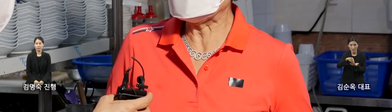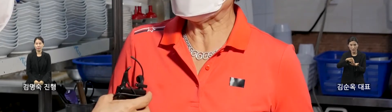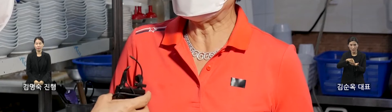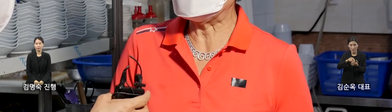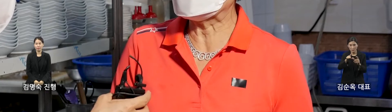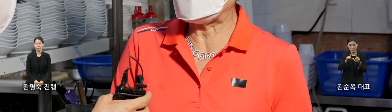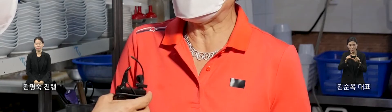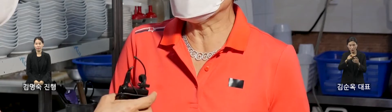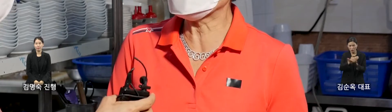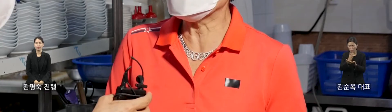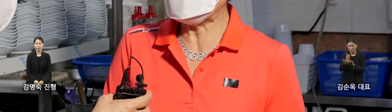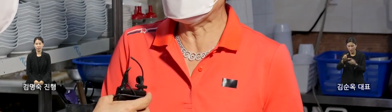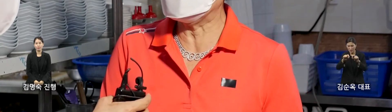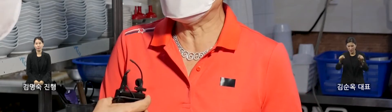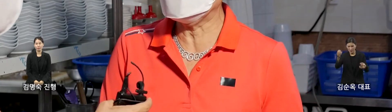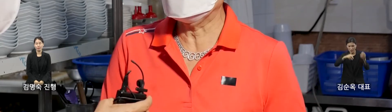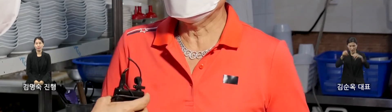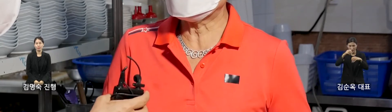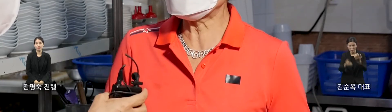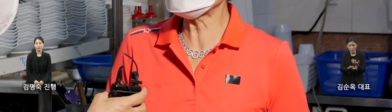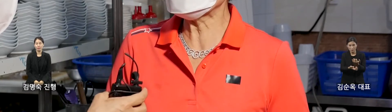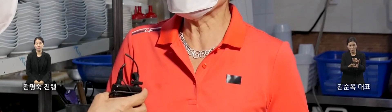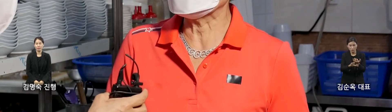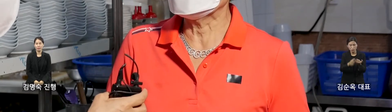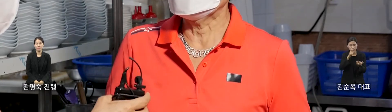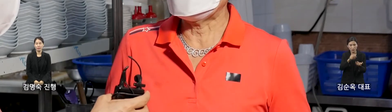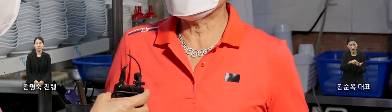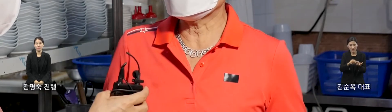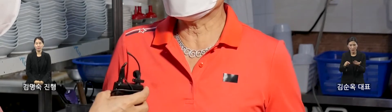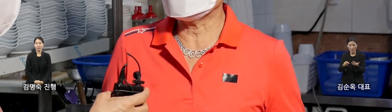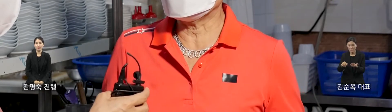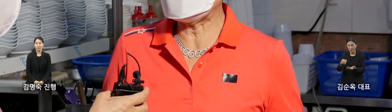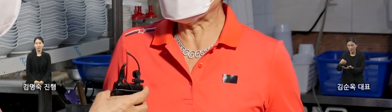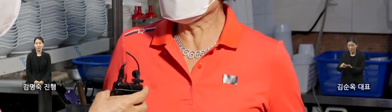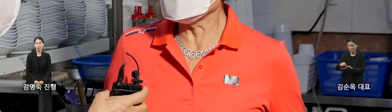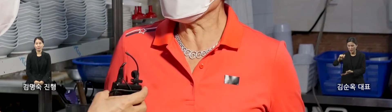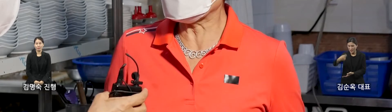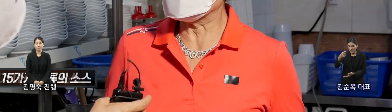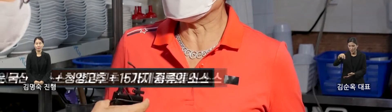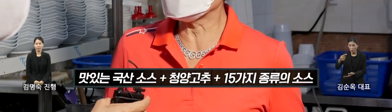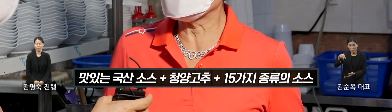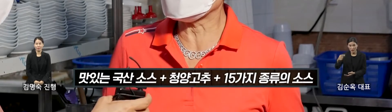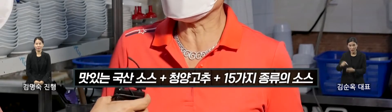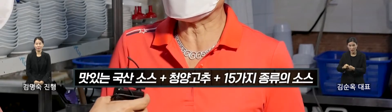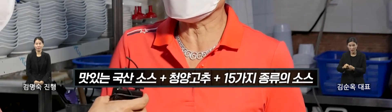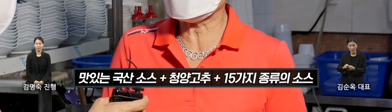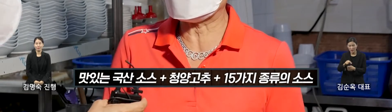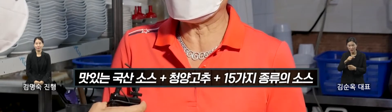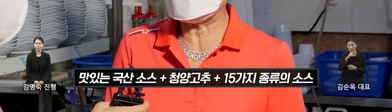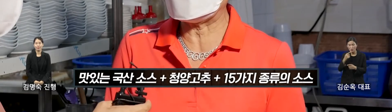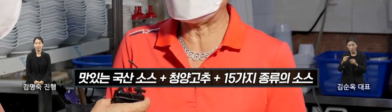여러 가지를 넣고 육수를 뺀 다음에 또 소스는 아주 맛있는 고춧가루,